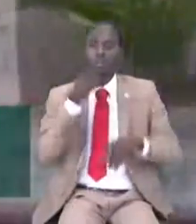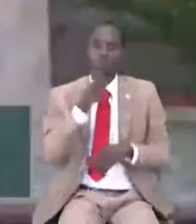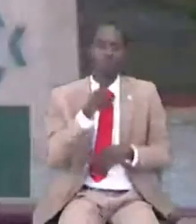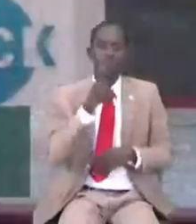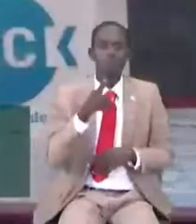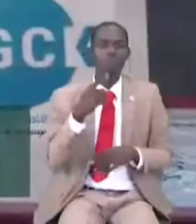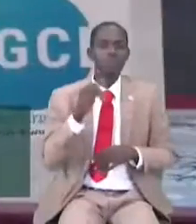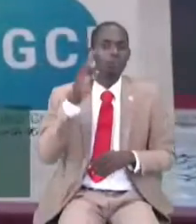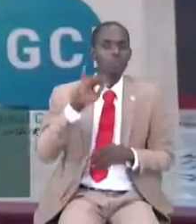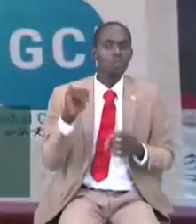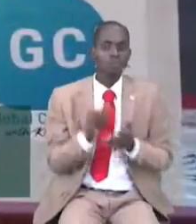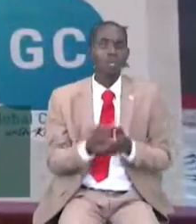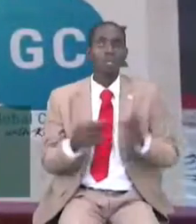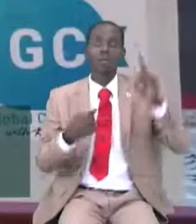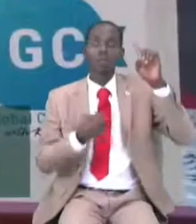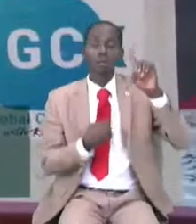à Ninive,